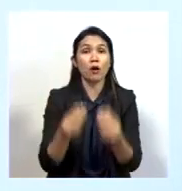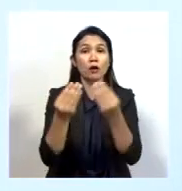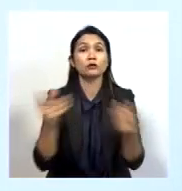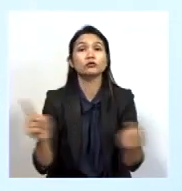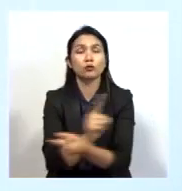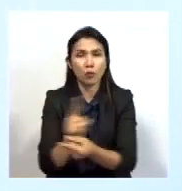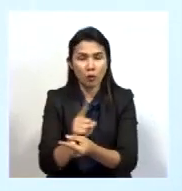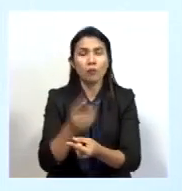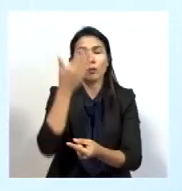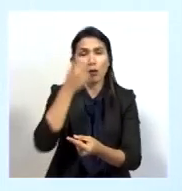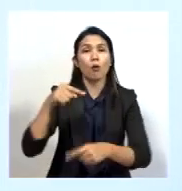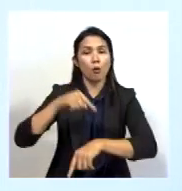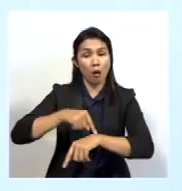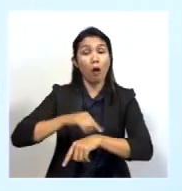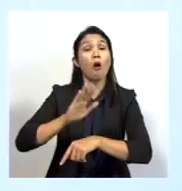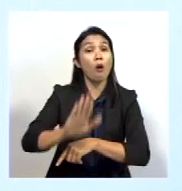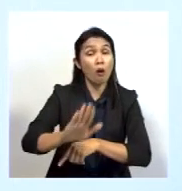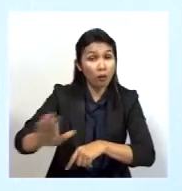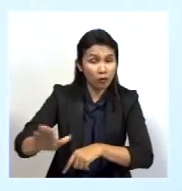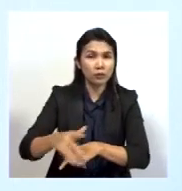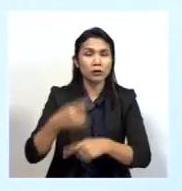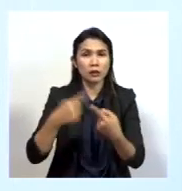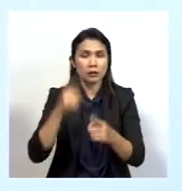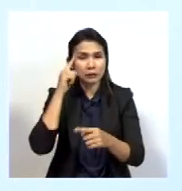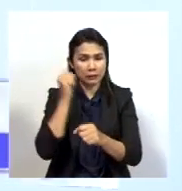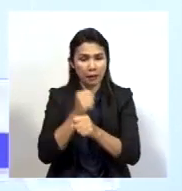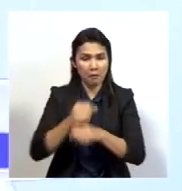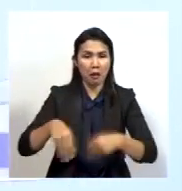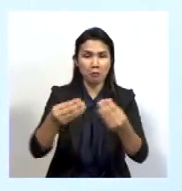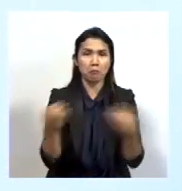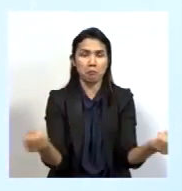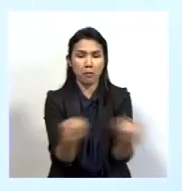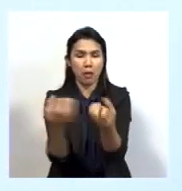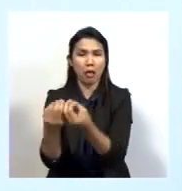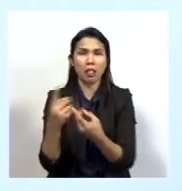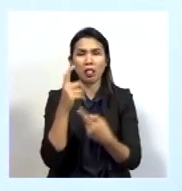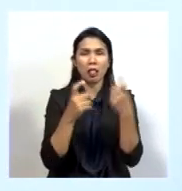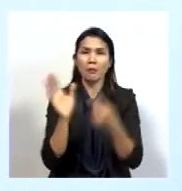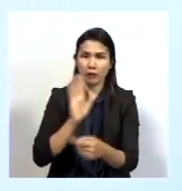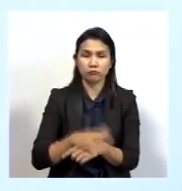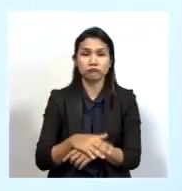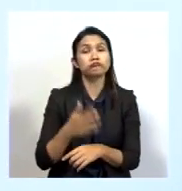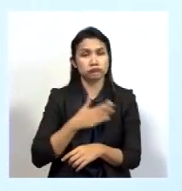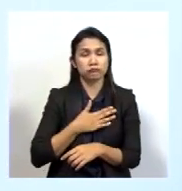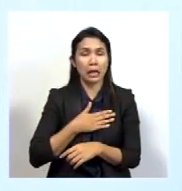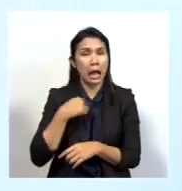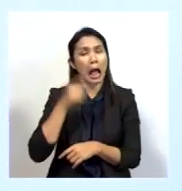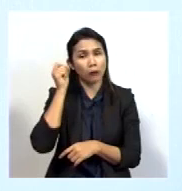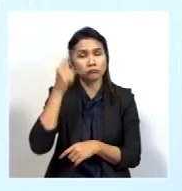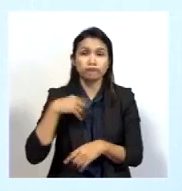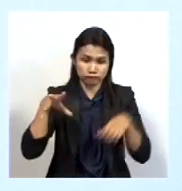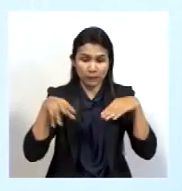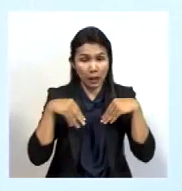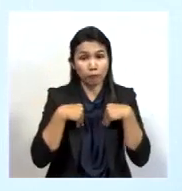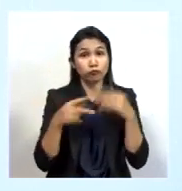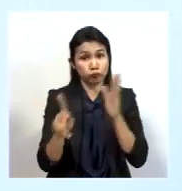าของท่านนะแต่คงไม่ใช่ในสิ่งที่จะไปทำให้ไปเกิดความเสียหายในเรื่องอะไรต่างๆผมยอมรับในกติกาทุกอย่างนะครับย